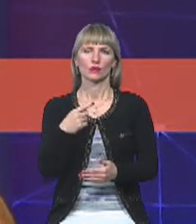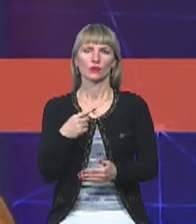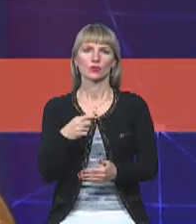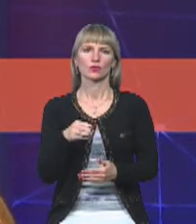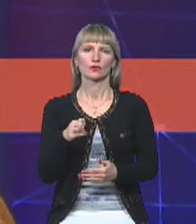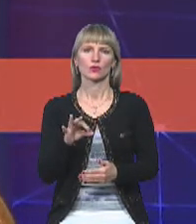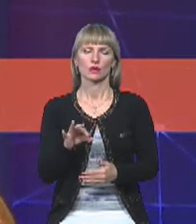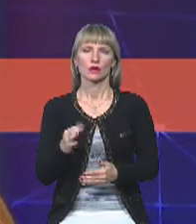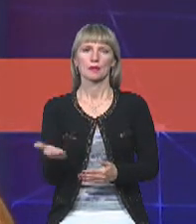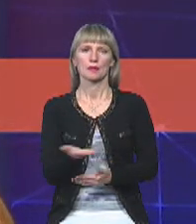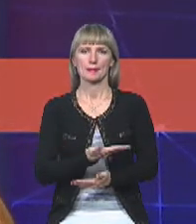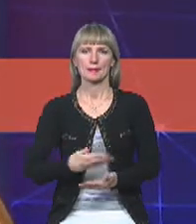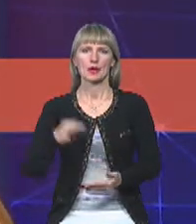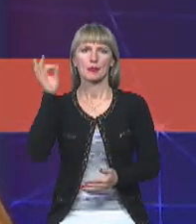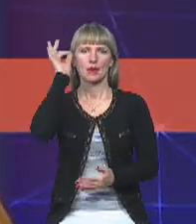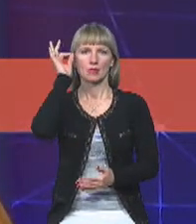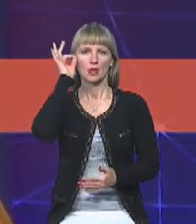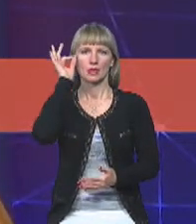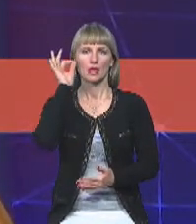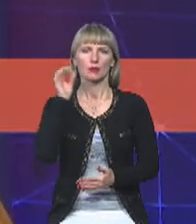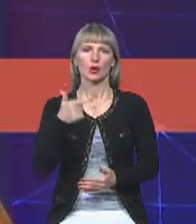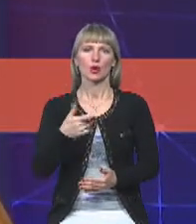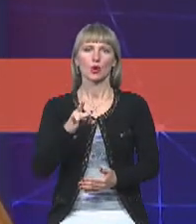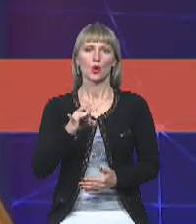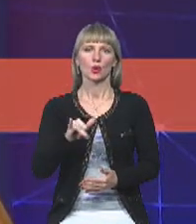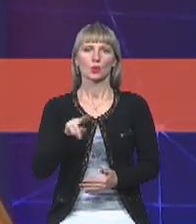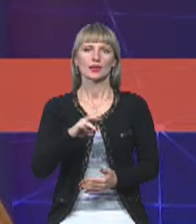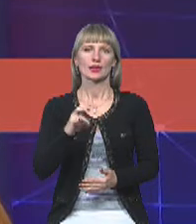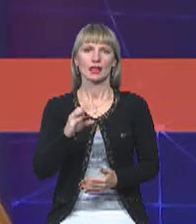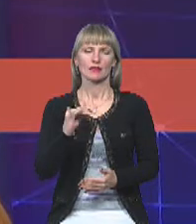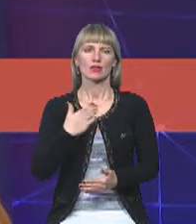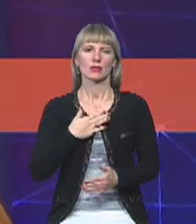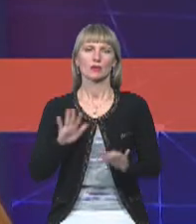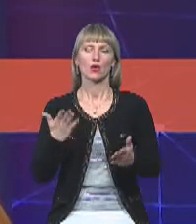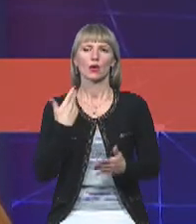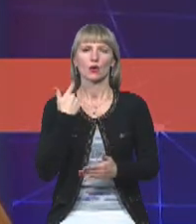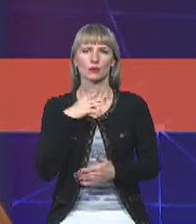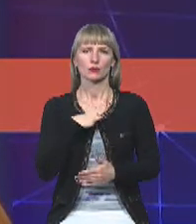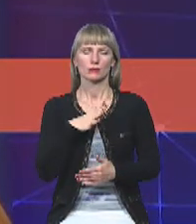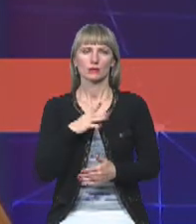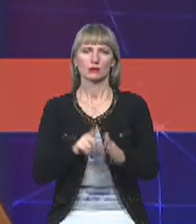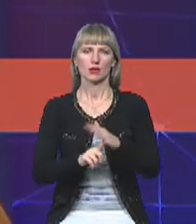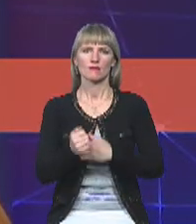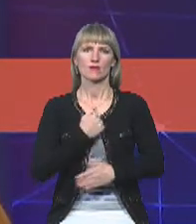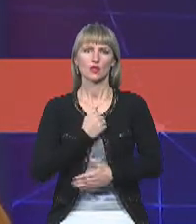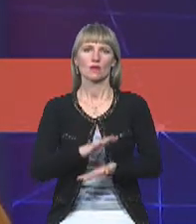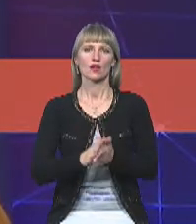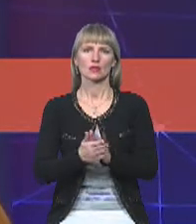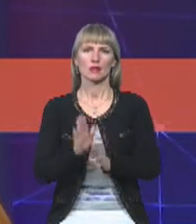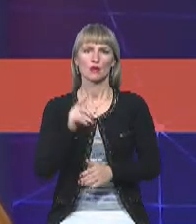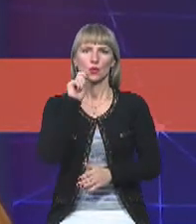Значить, ми пам'ятаємо грудневі наші події, коли було введено військовий стан в